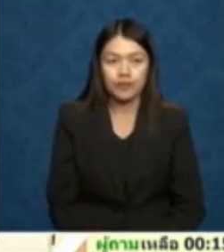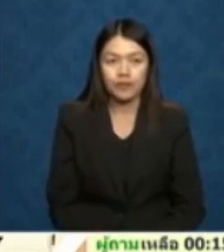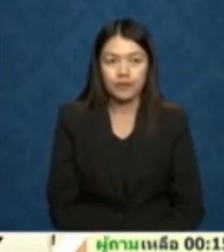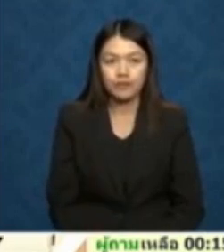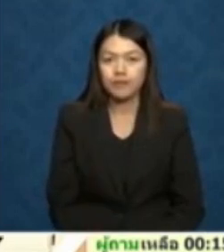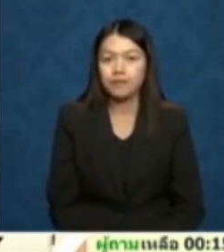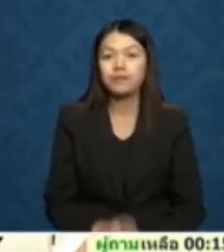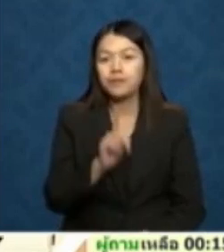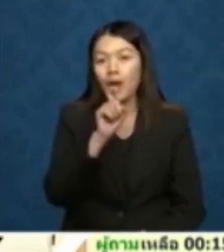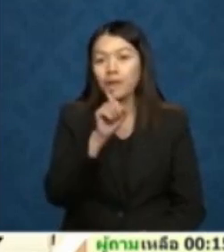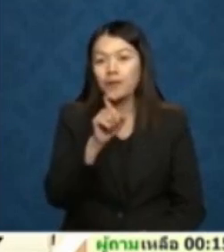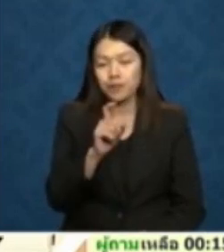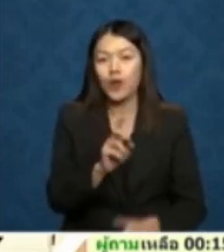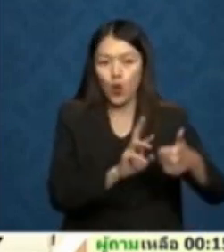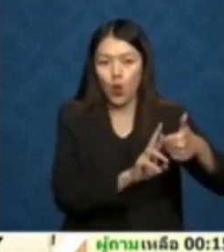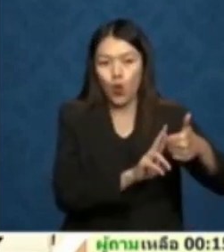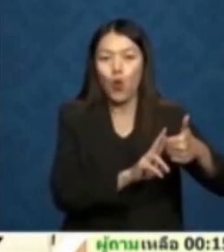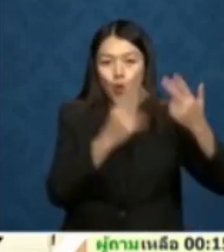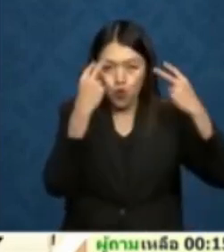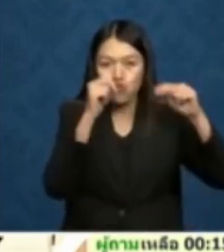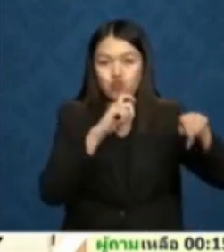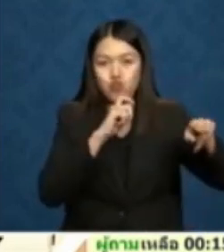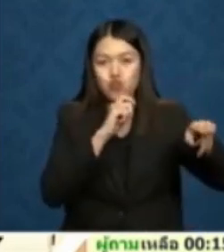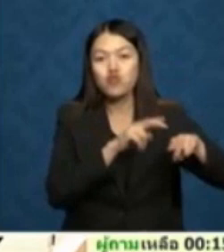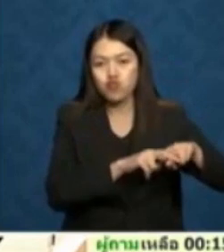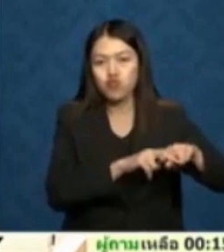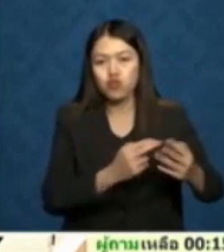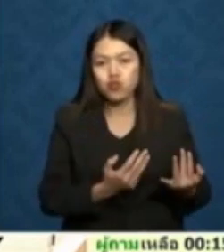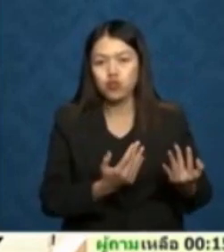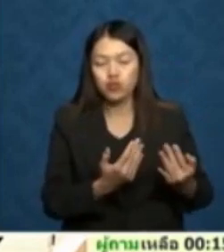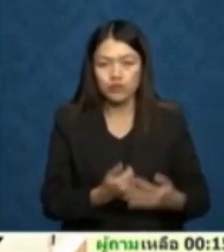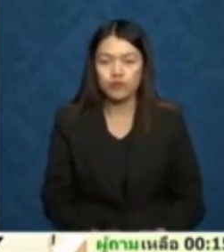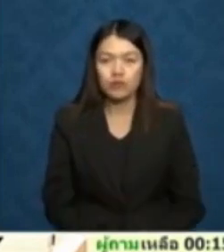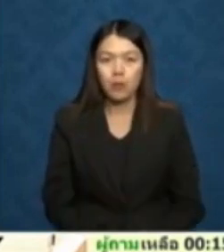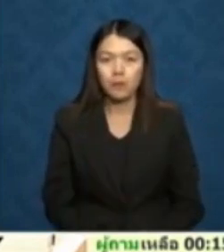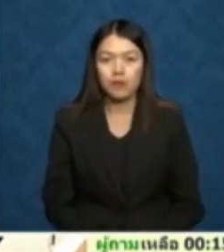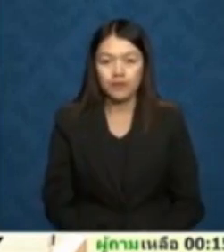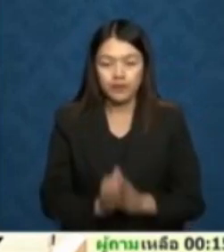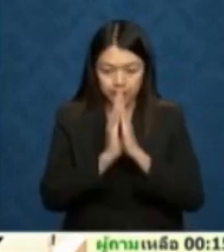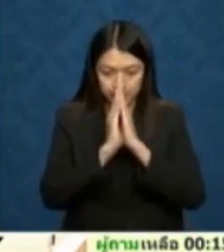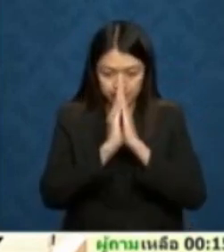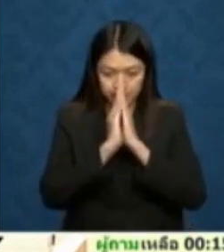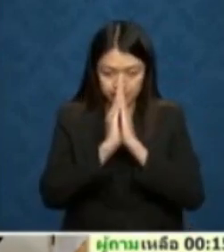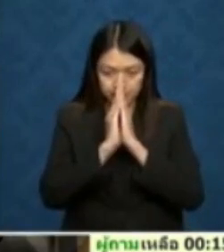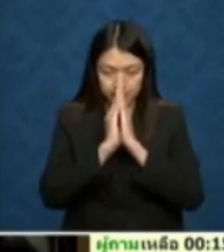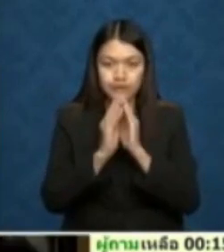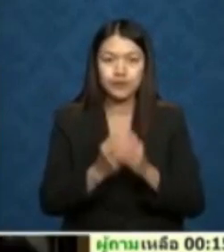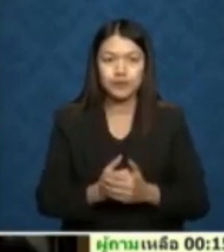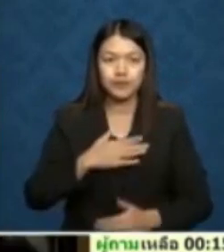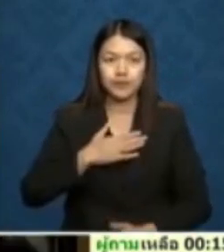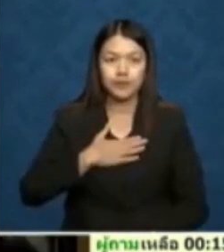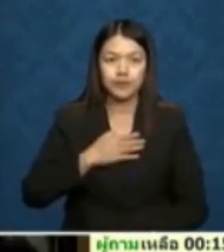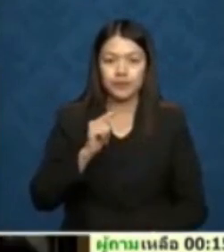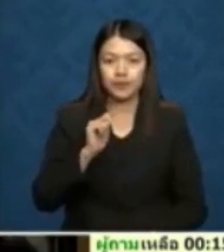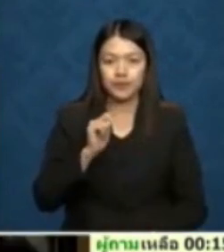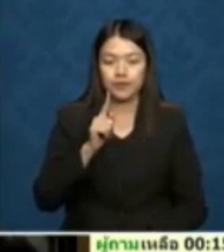ถามได้ครับท่านรองนายกมาพร้อมที่จะตอบแล้วนะครับเชิญครับ เรียนประธานสภาผู้แทนราษฎรผมทิติ